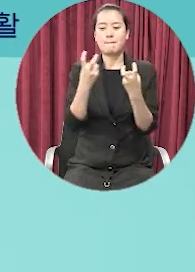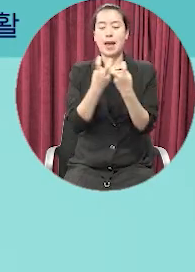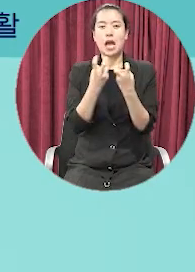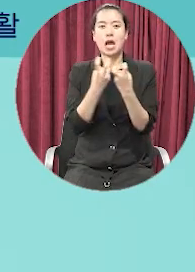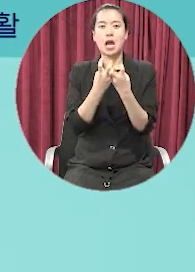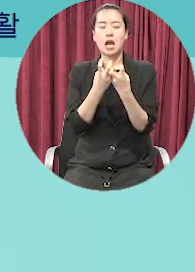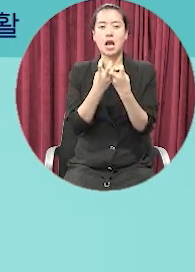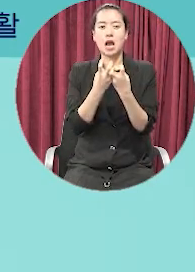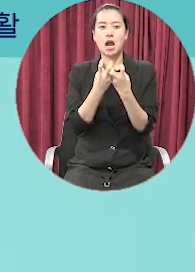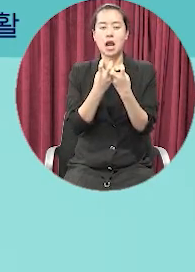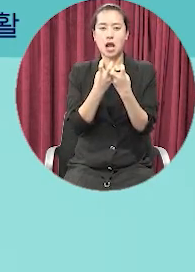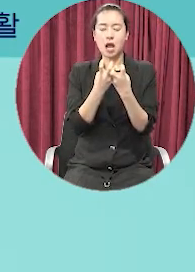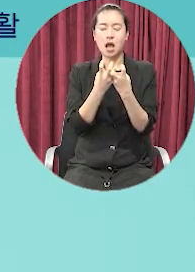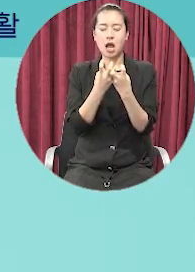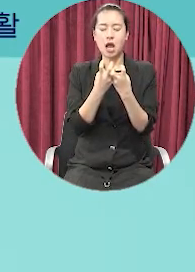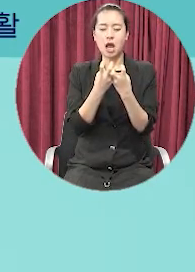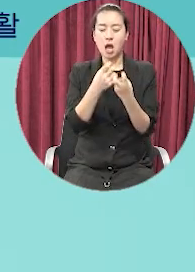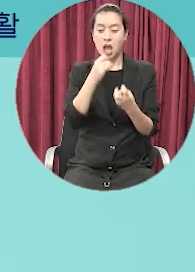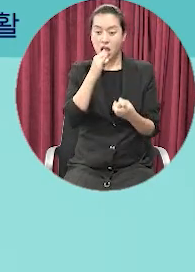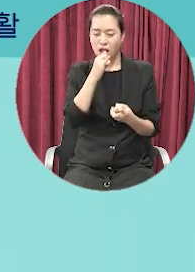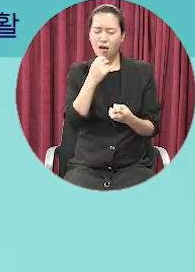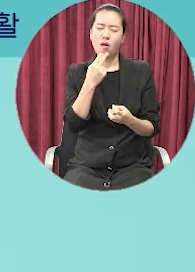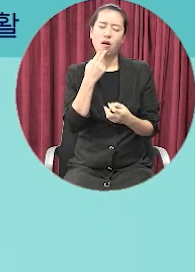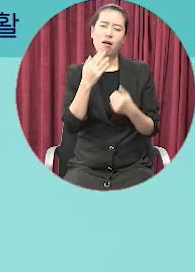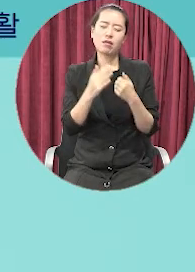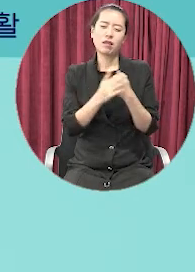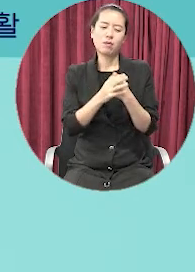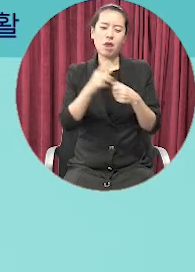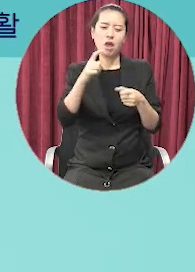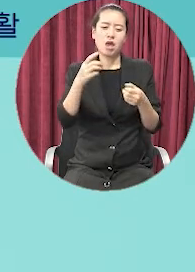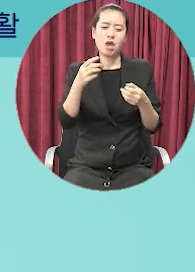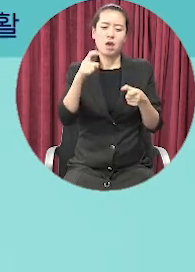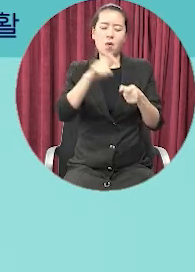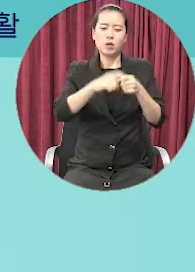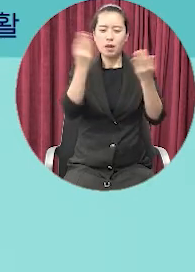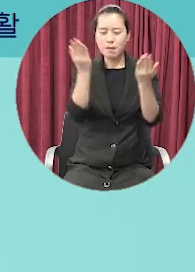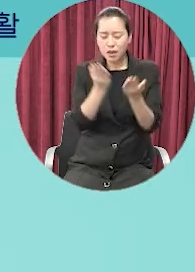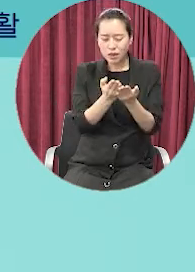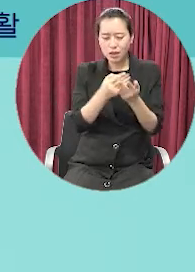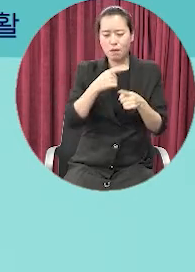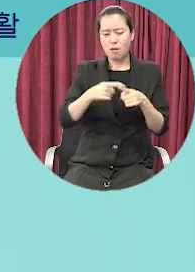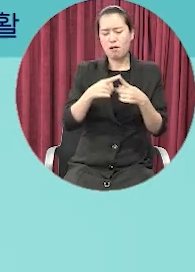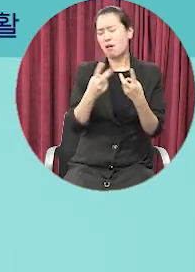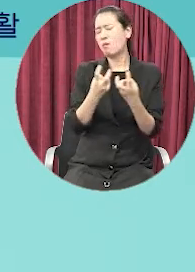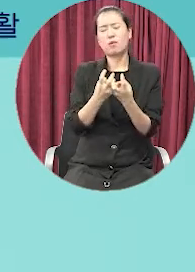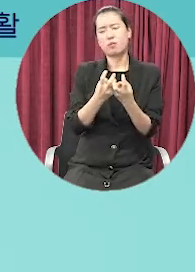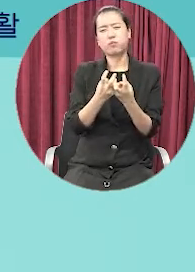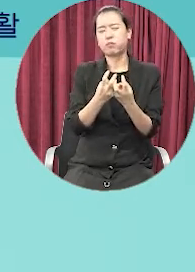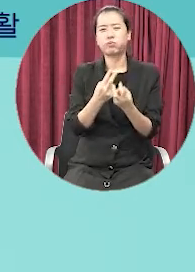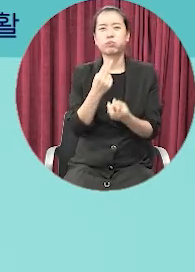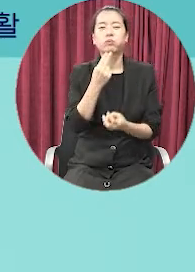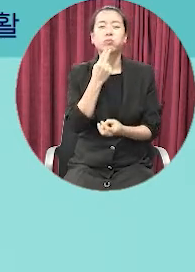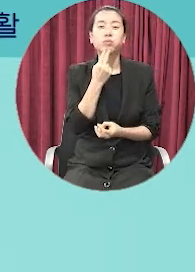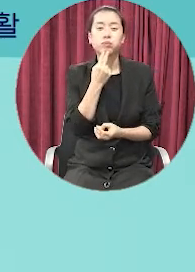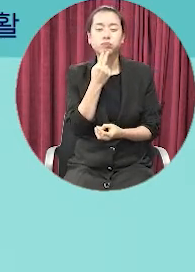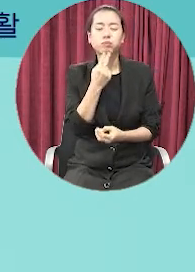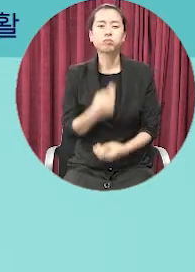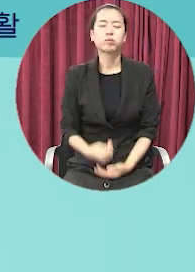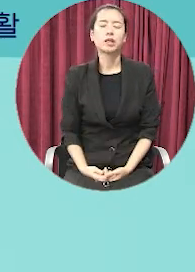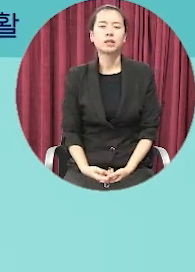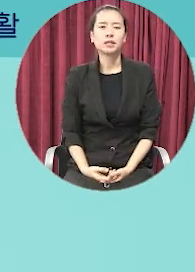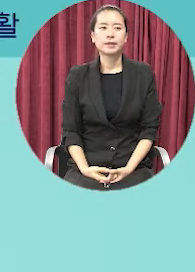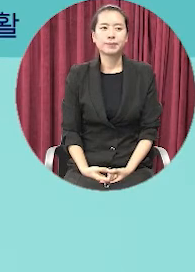어떤 타당도가 검증돼 있는 그런 평가 도구도 사실 거의 없는 정도로 연구가 많이 이루어져 있지